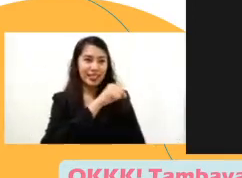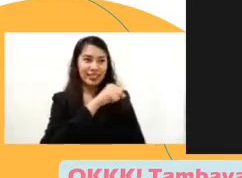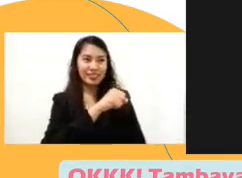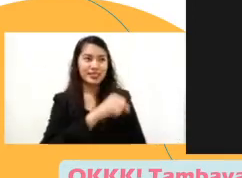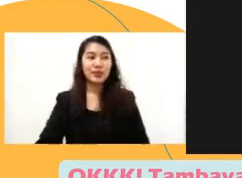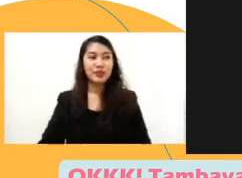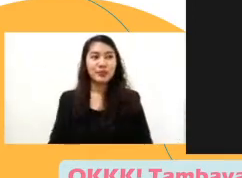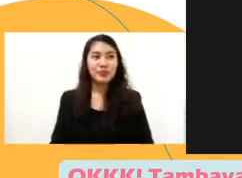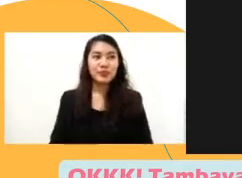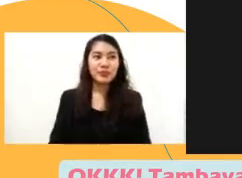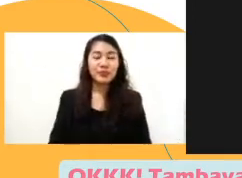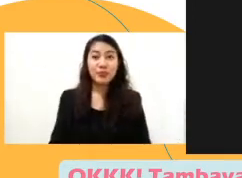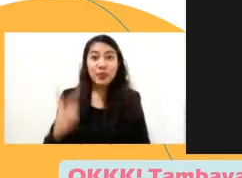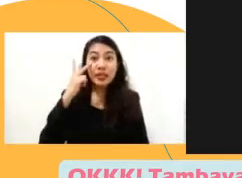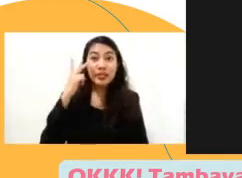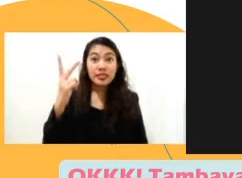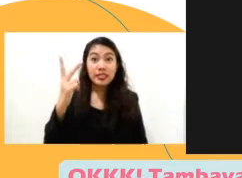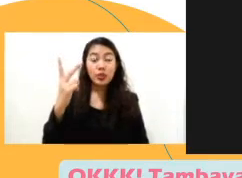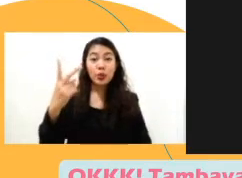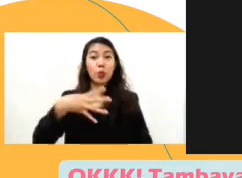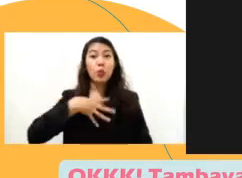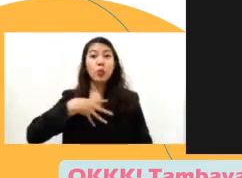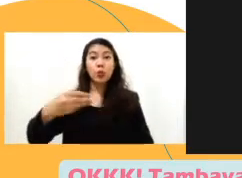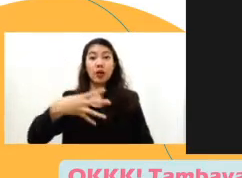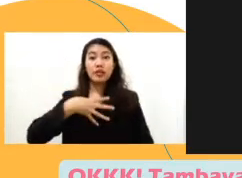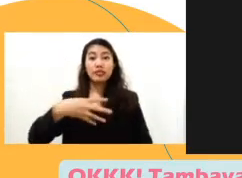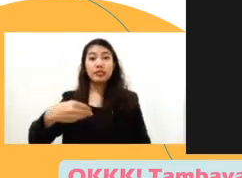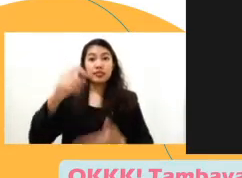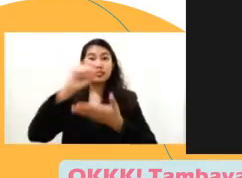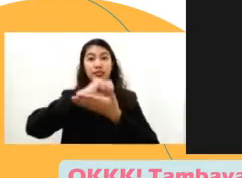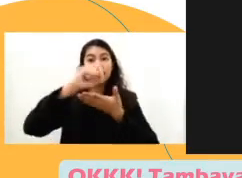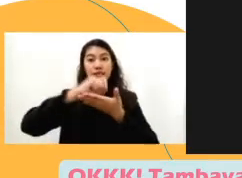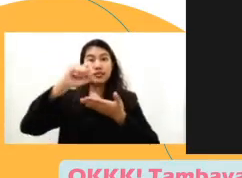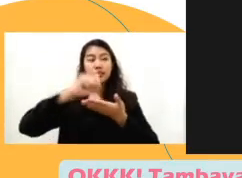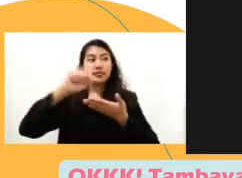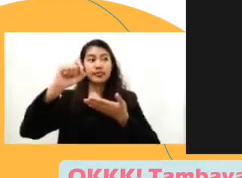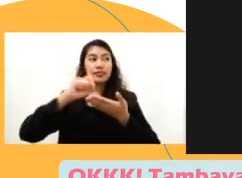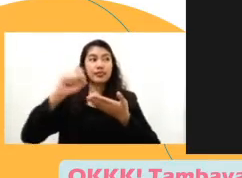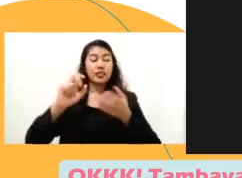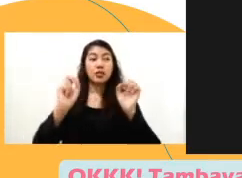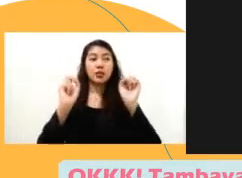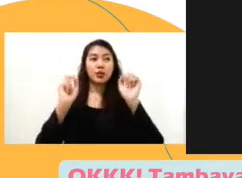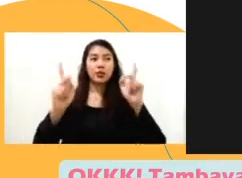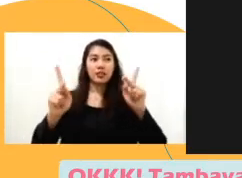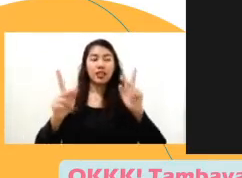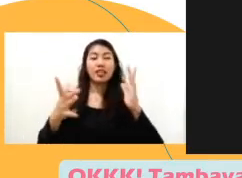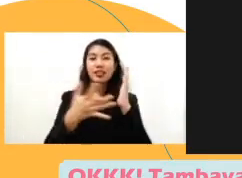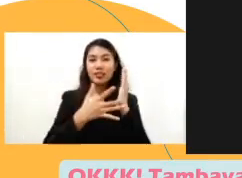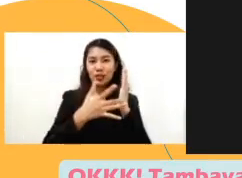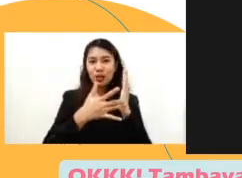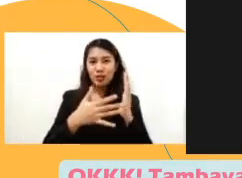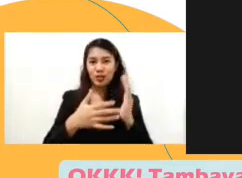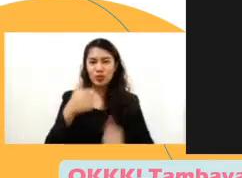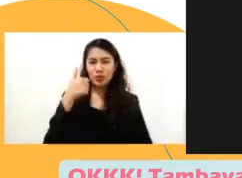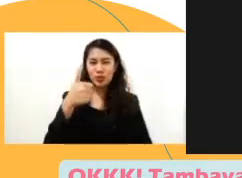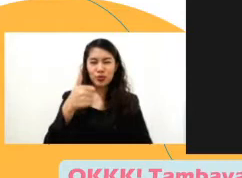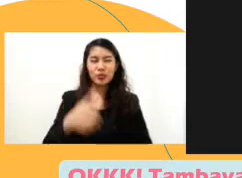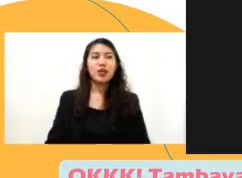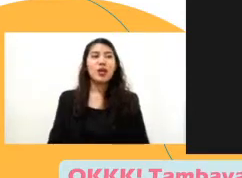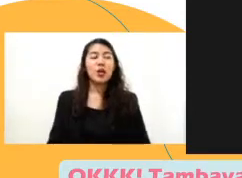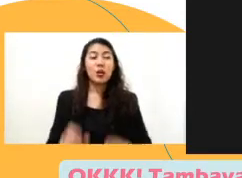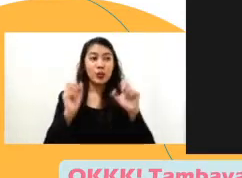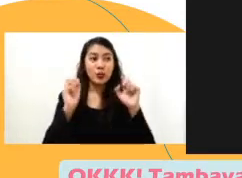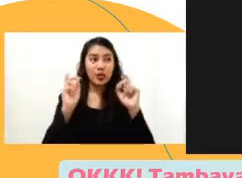notepad? Nakikita ang notepad natin. Right. Sige, technology. Okay. Ngayon, yes,